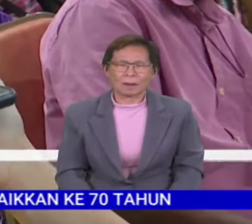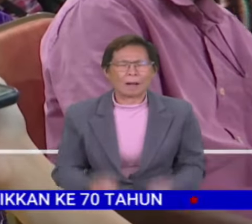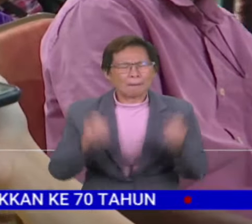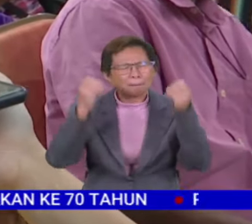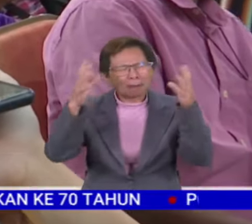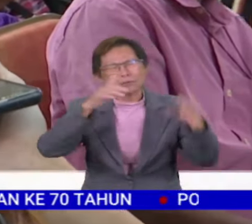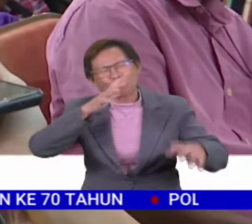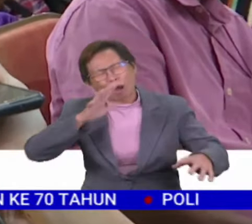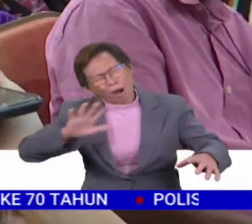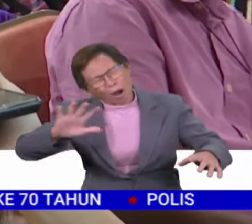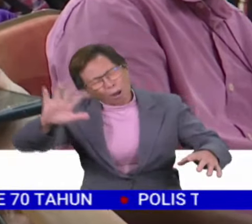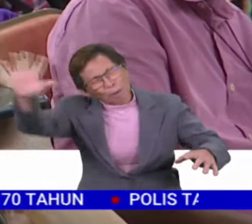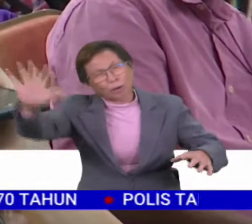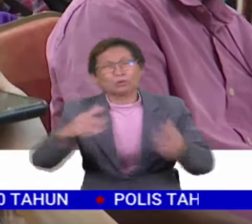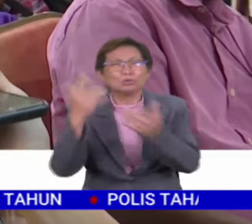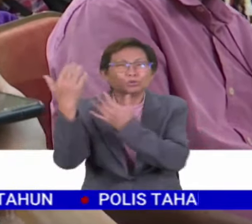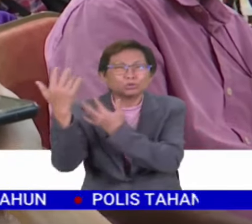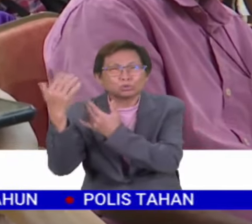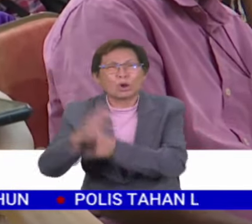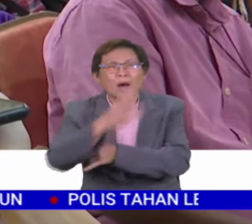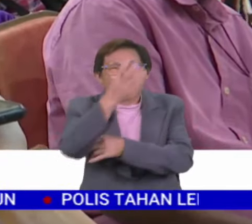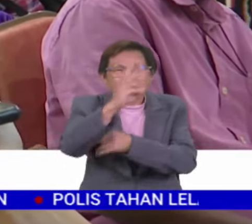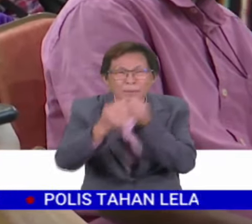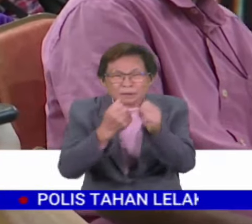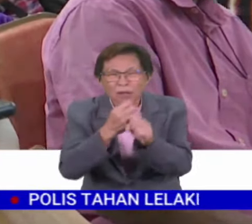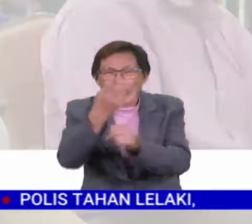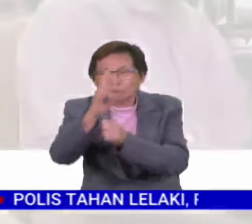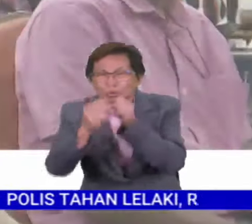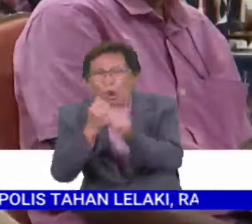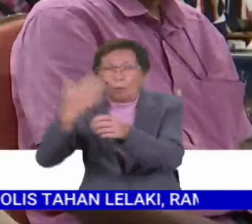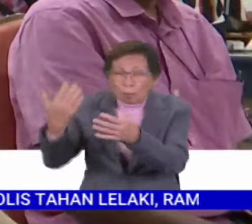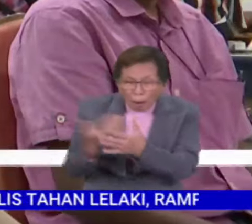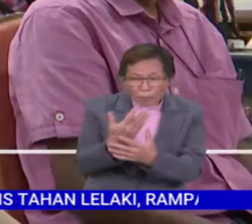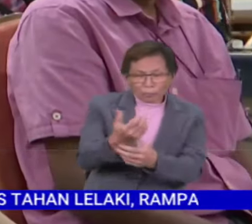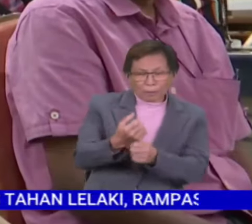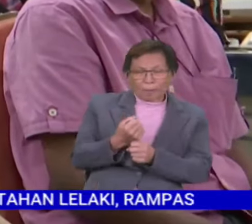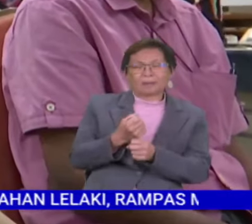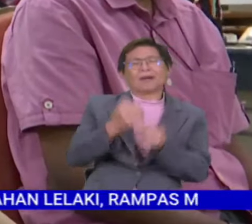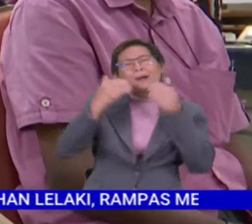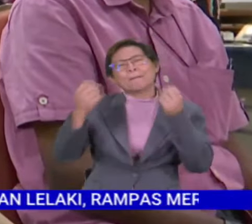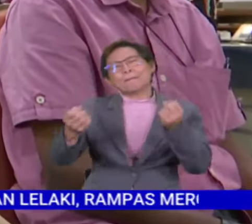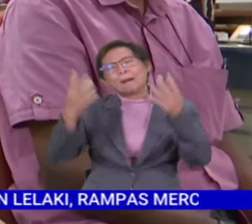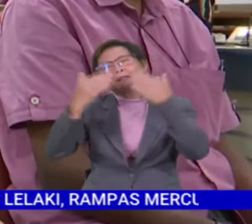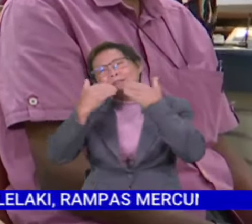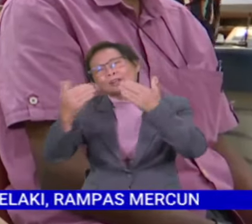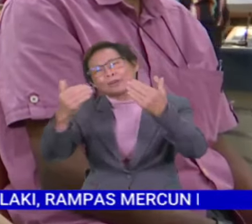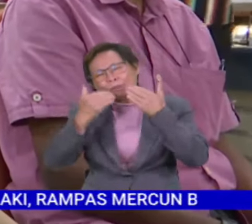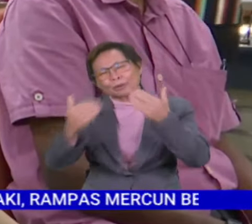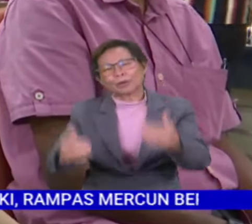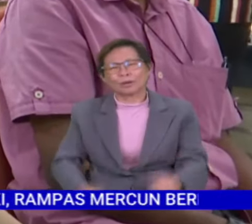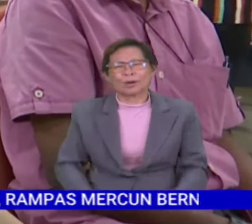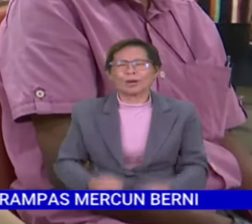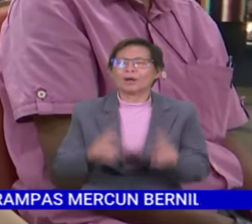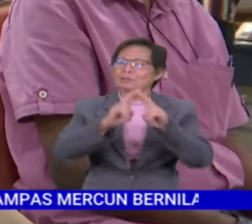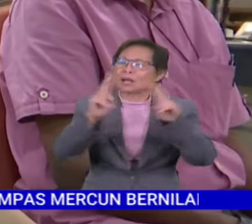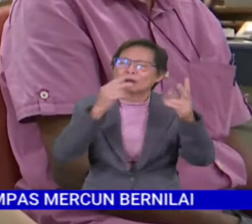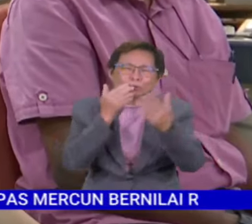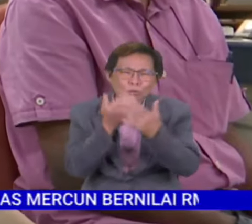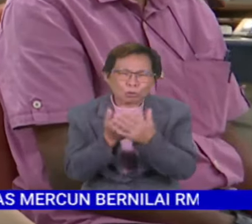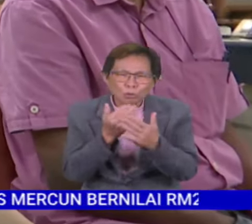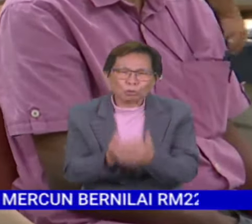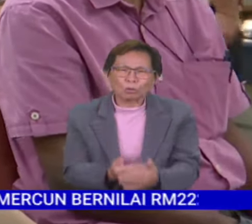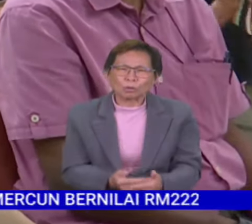Banyak lama saya tunggu sampai 60 tahun, 70 tahun dapat, baru dapat. Banyak terima kasih banyak kali pun saya ingat banyak baik.